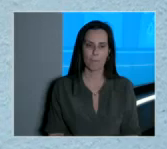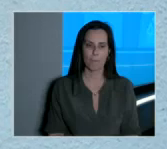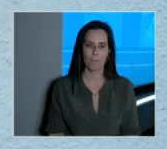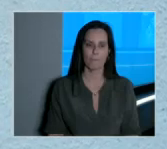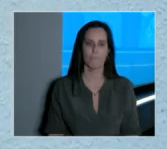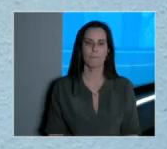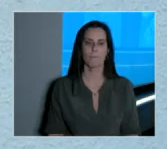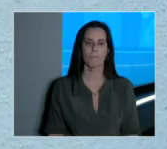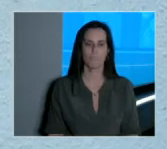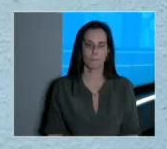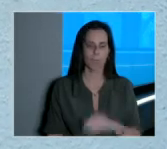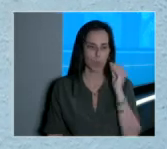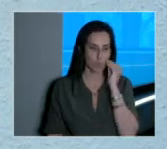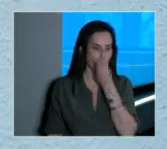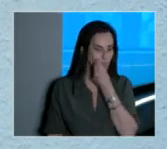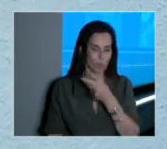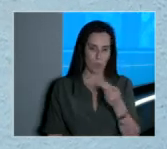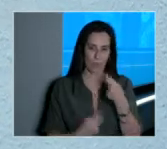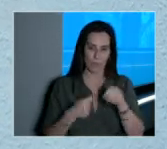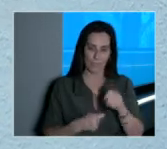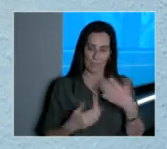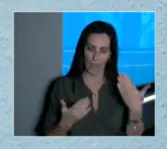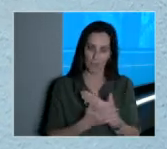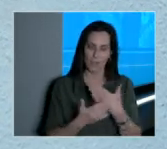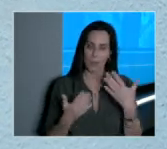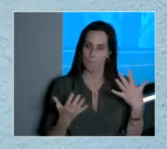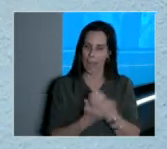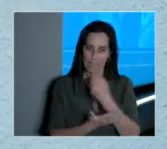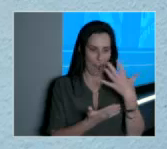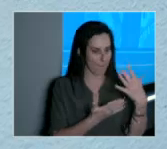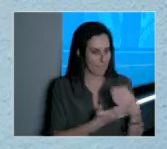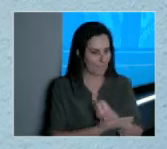צהריים טובים, שניכם חברי כנסת חדשים, אז שיהיה לכם בהצלחה קודם כל.